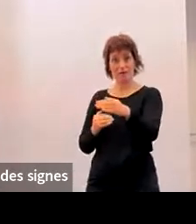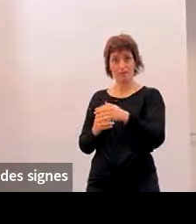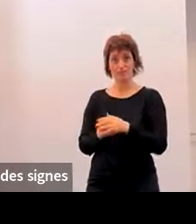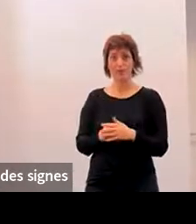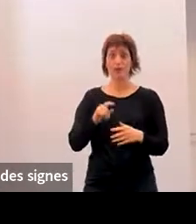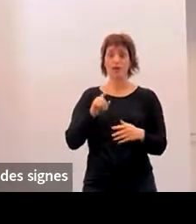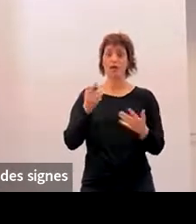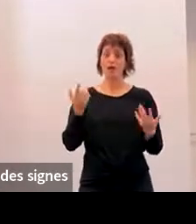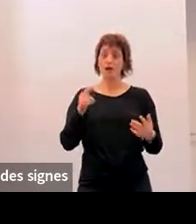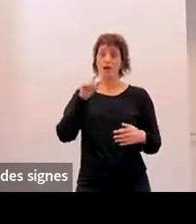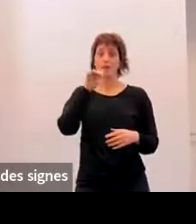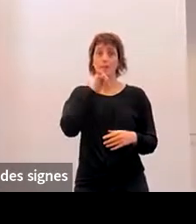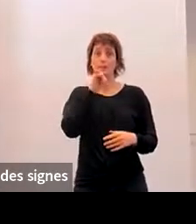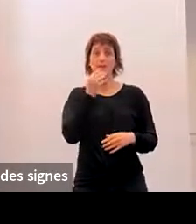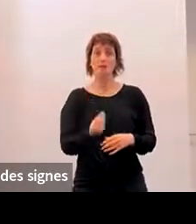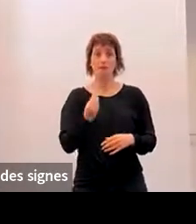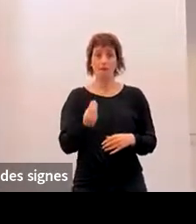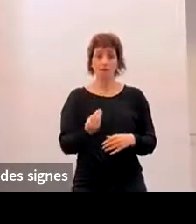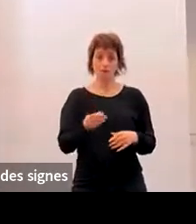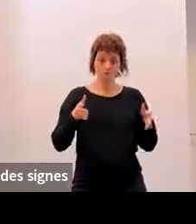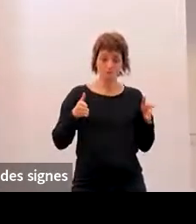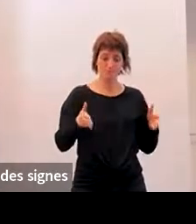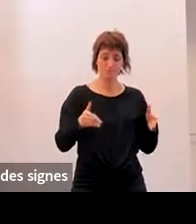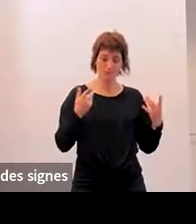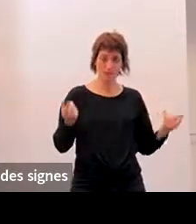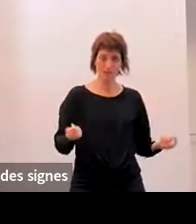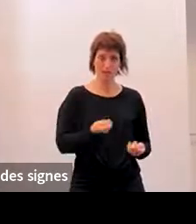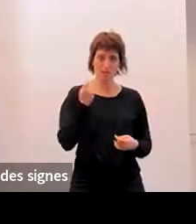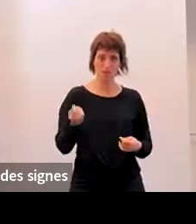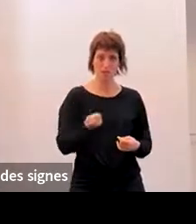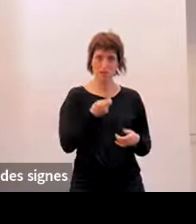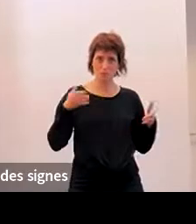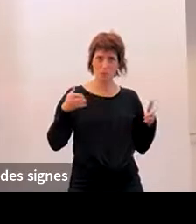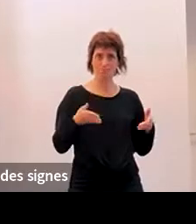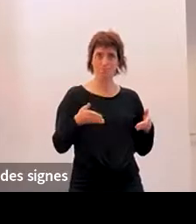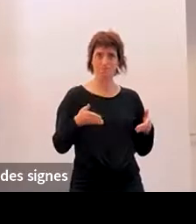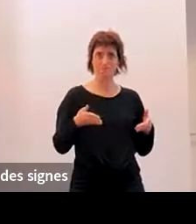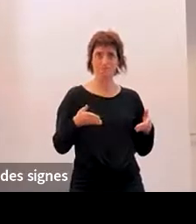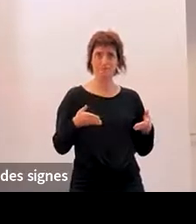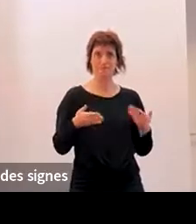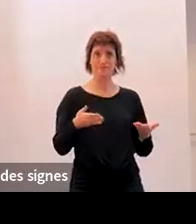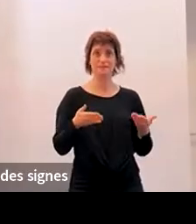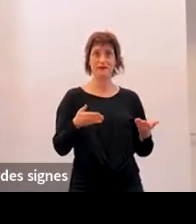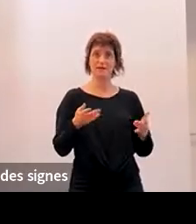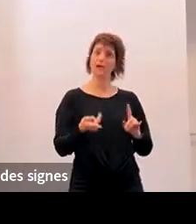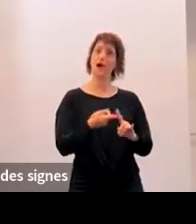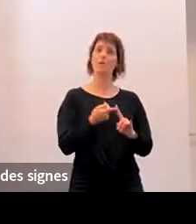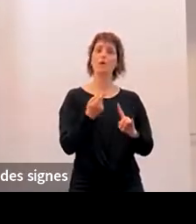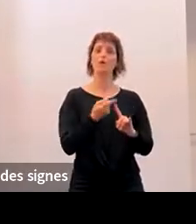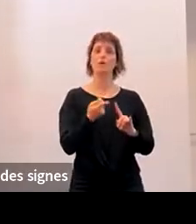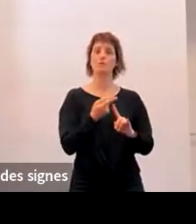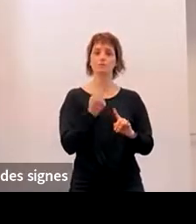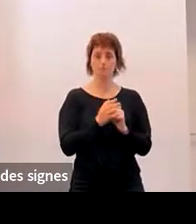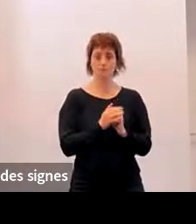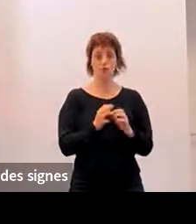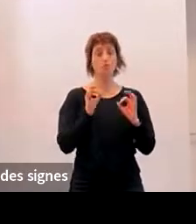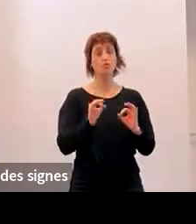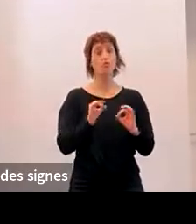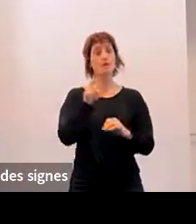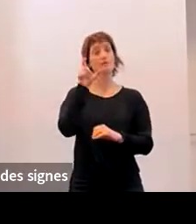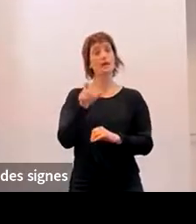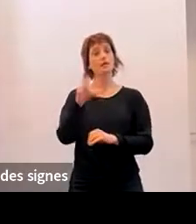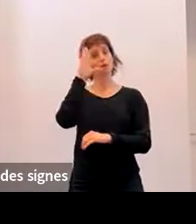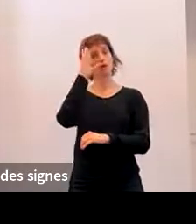temps à part entière de l'éducation, peut-être même l'un des temps les plus importants. D'ailleurs, les professionnels de la